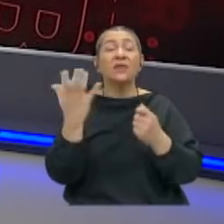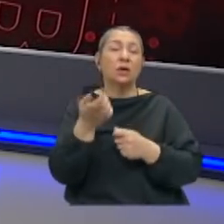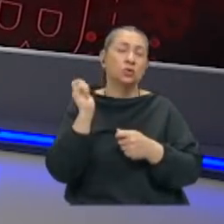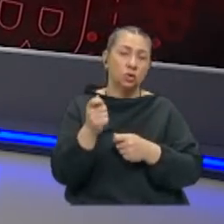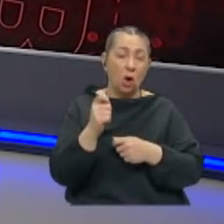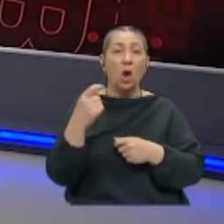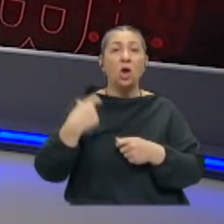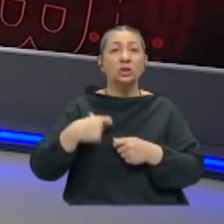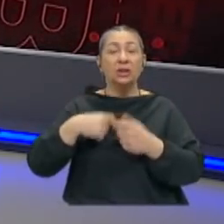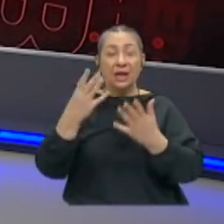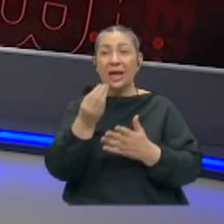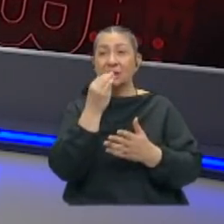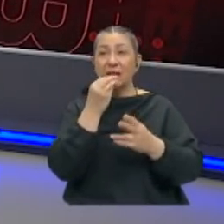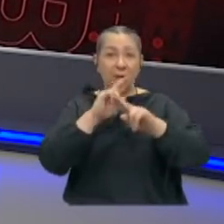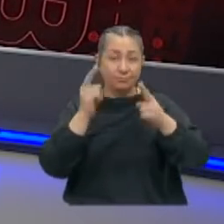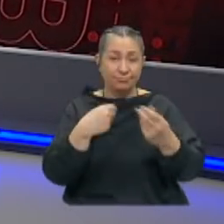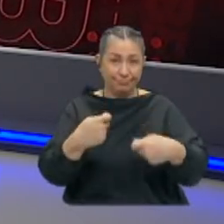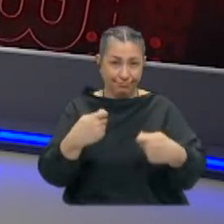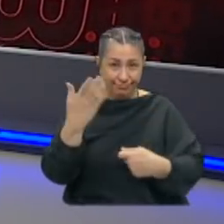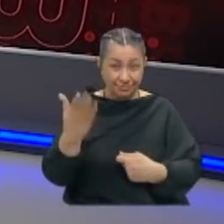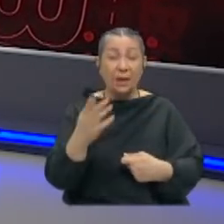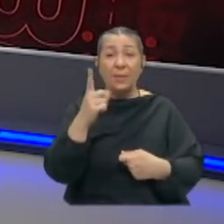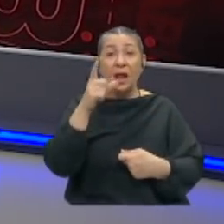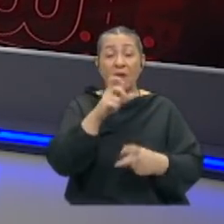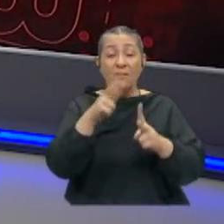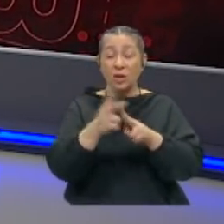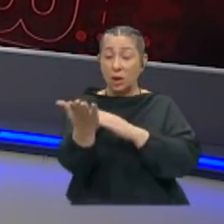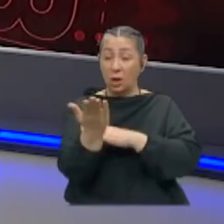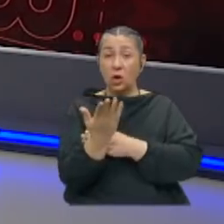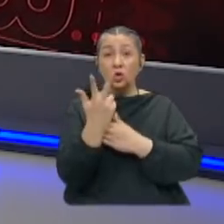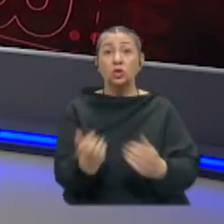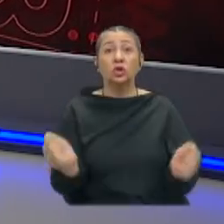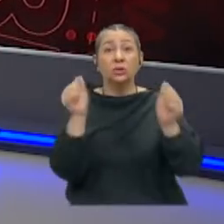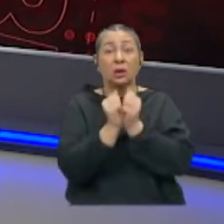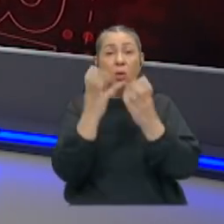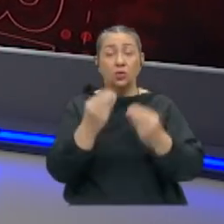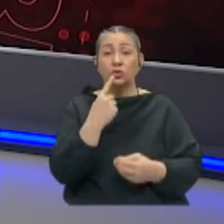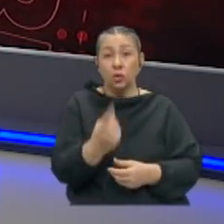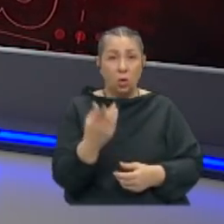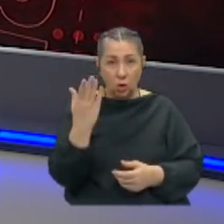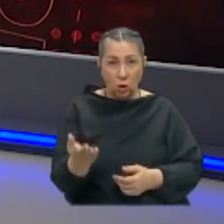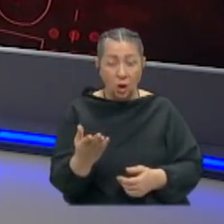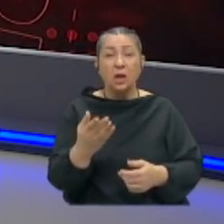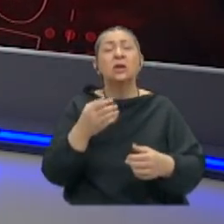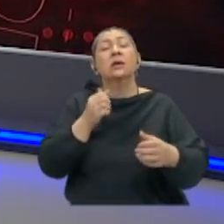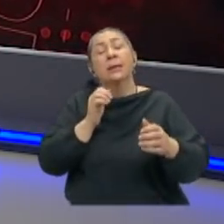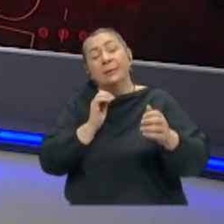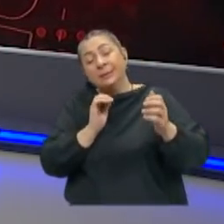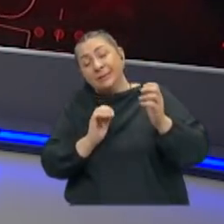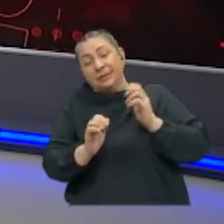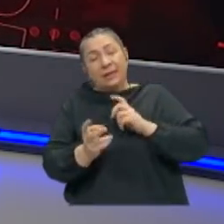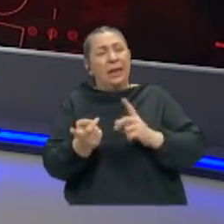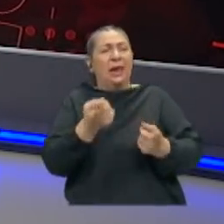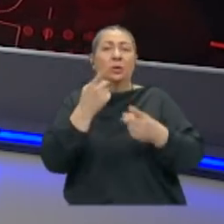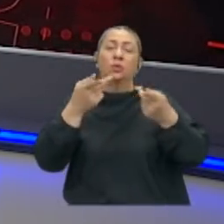zorda. Özellikle gıda sektöründekiler bir ayda faturalarının 3 katına çıktığını söylüyorlar. Direnemeyenler